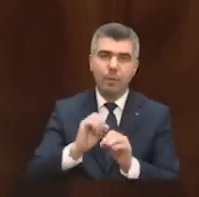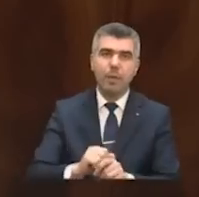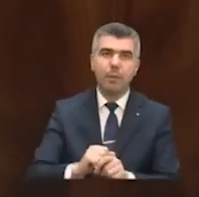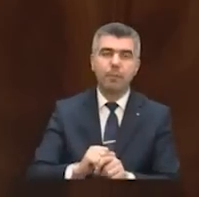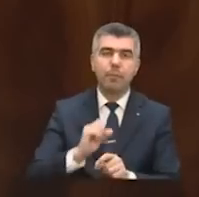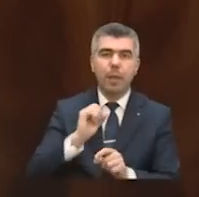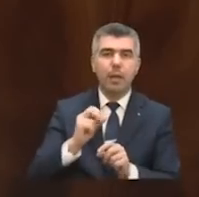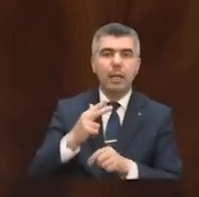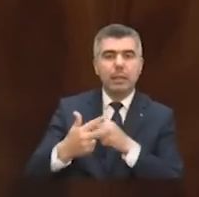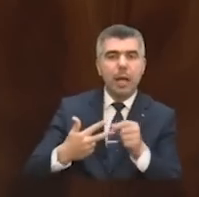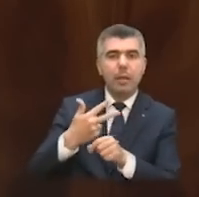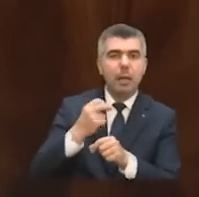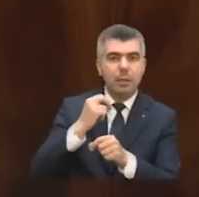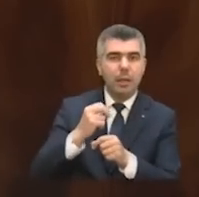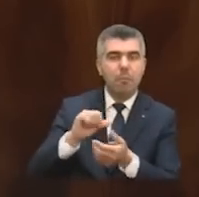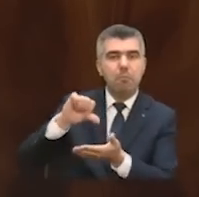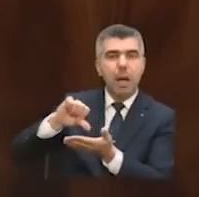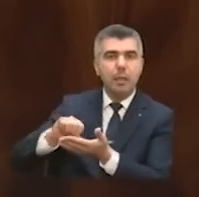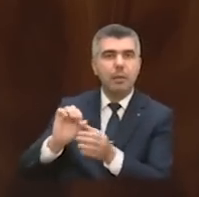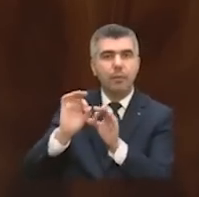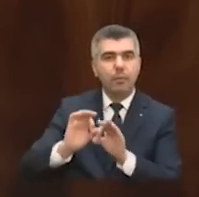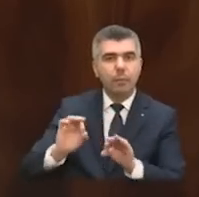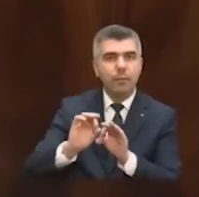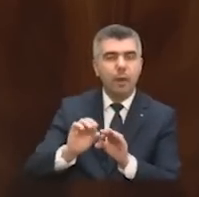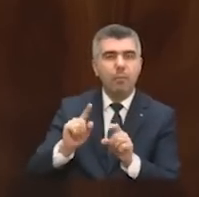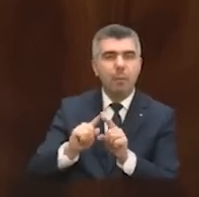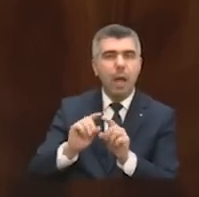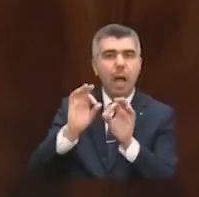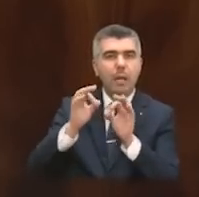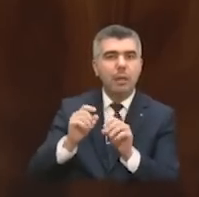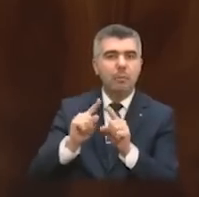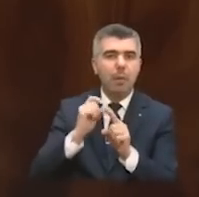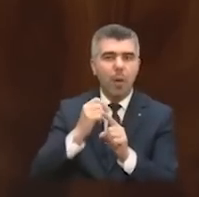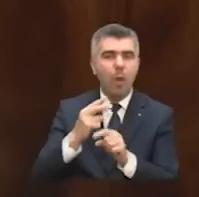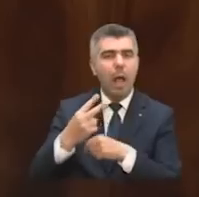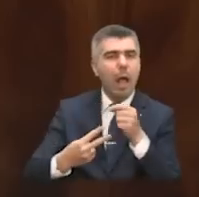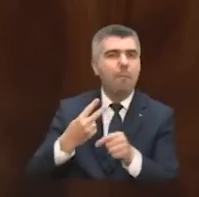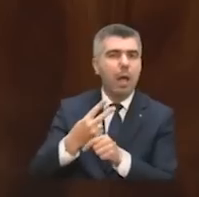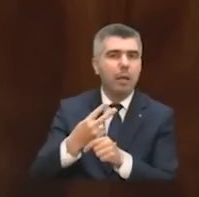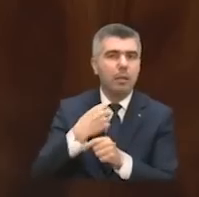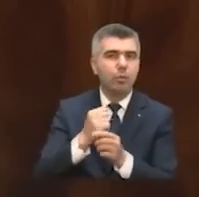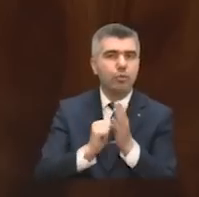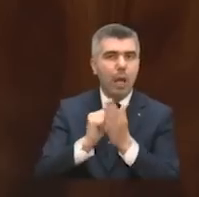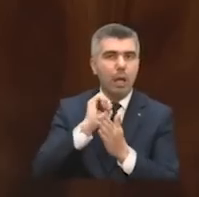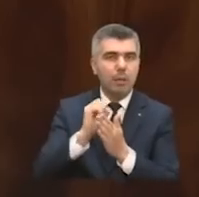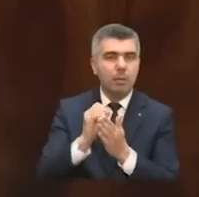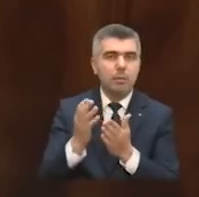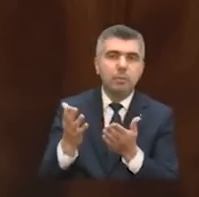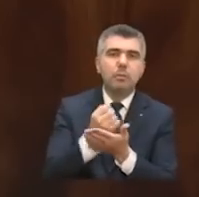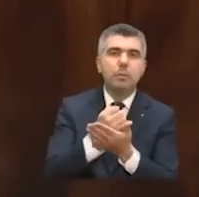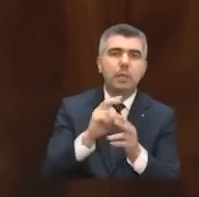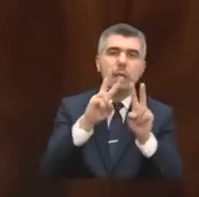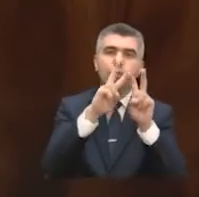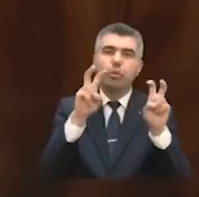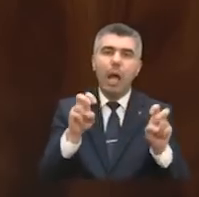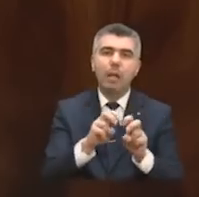يوصل لا ليسونس وباش يدوز المراكز، الا نجح في واحد العدد ديال لي كور ديالو ديال الدروس يمكن ياخذ